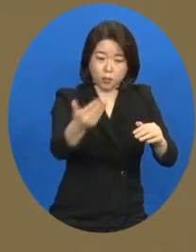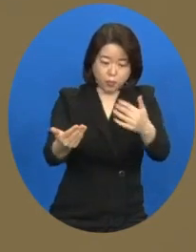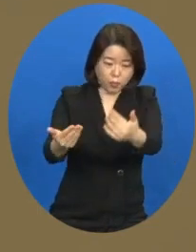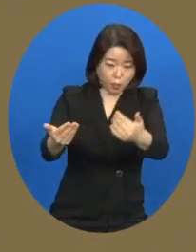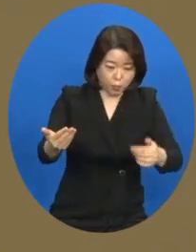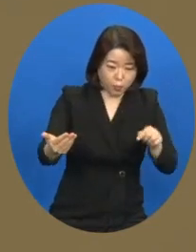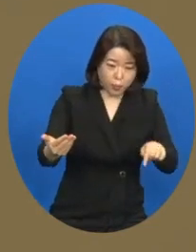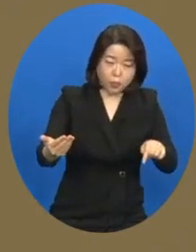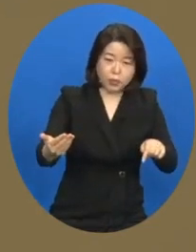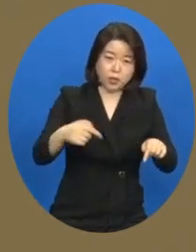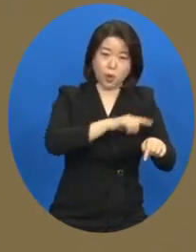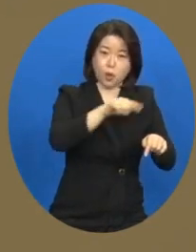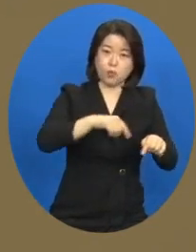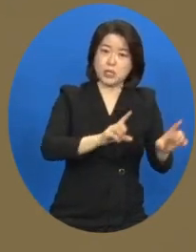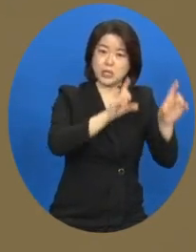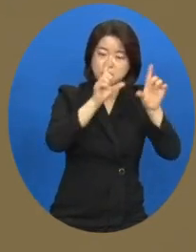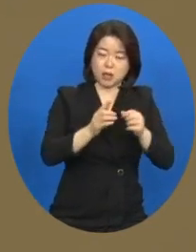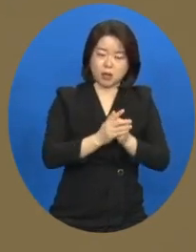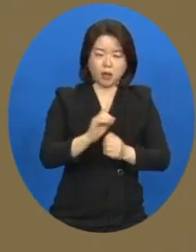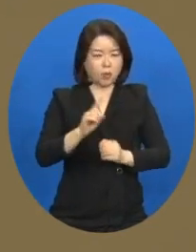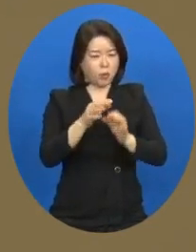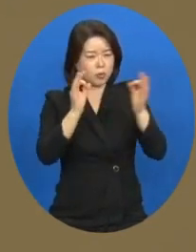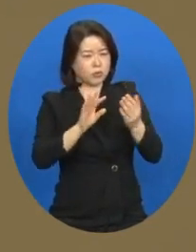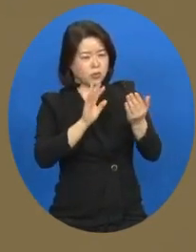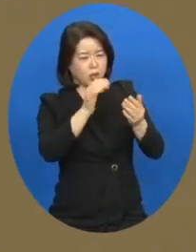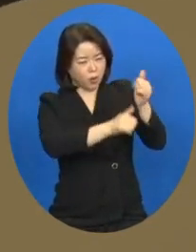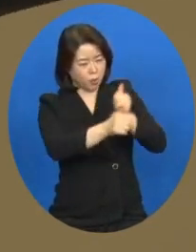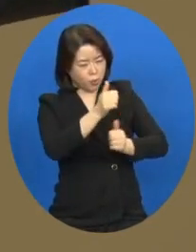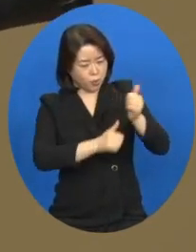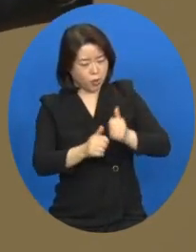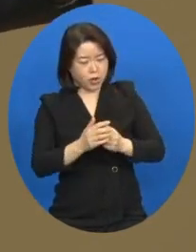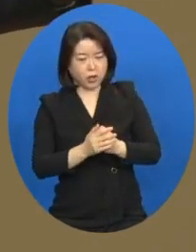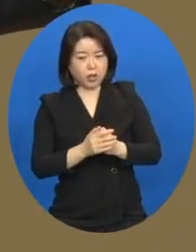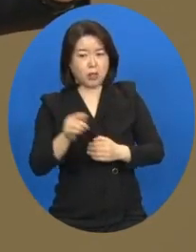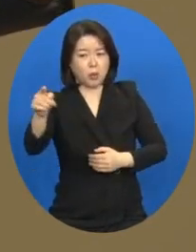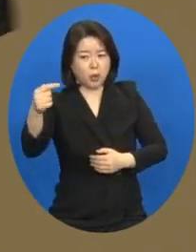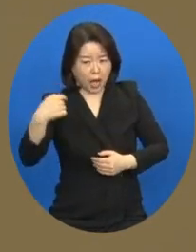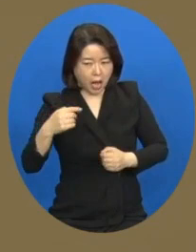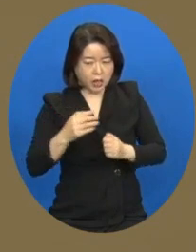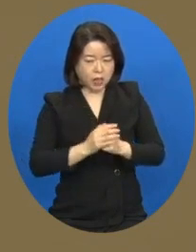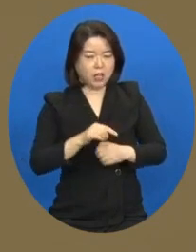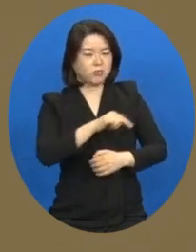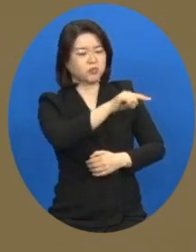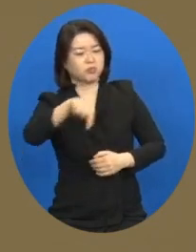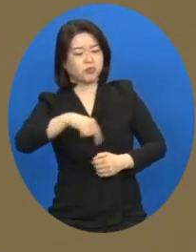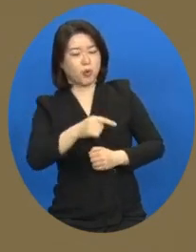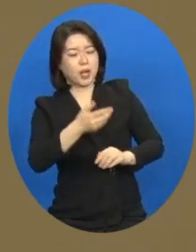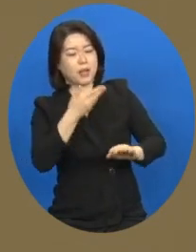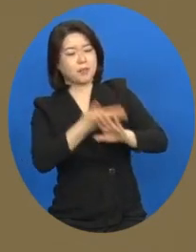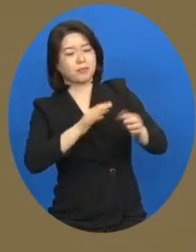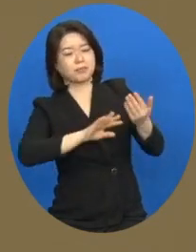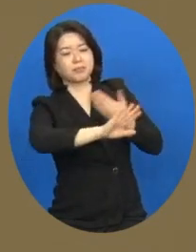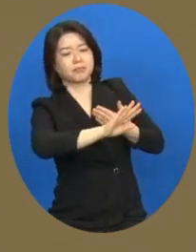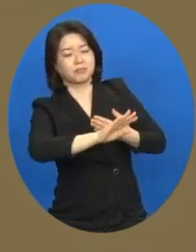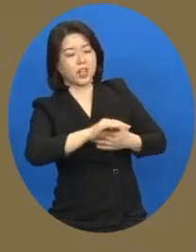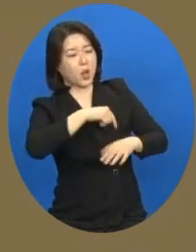순간에 우리 후대에 가서 너희들은 이방인이야, 너희들은 우리 동족이